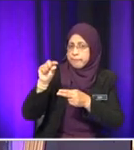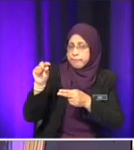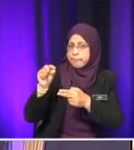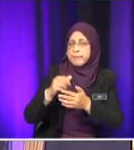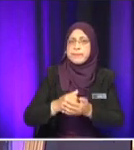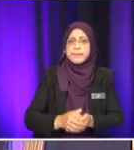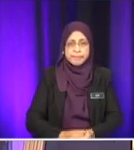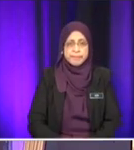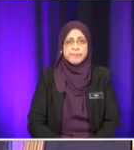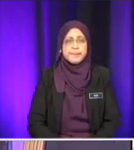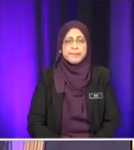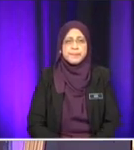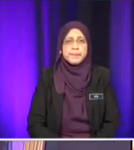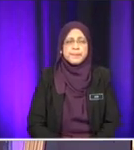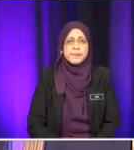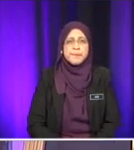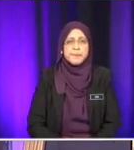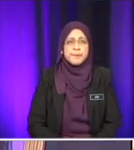dan juga